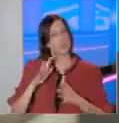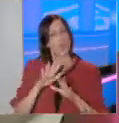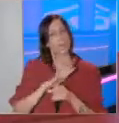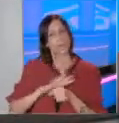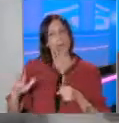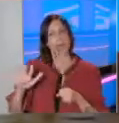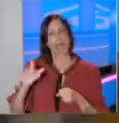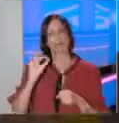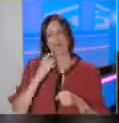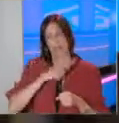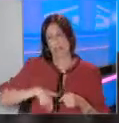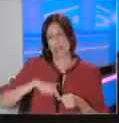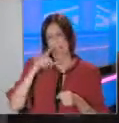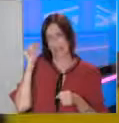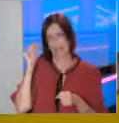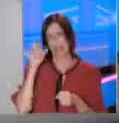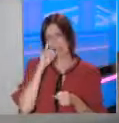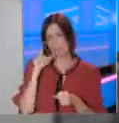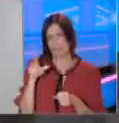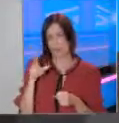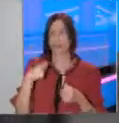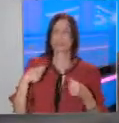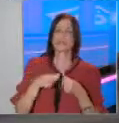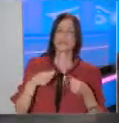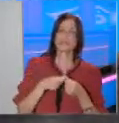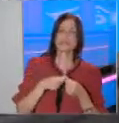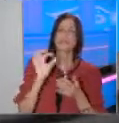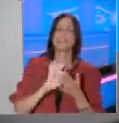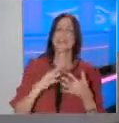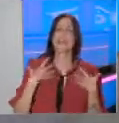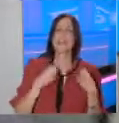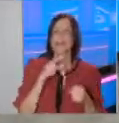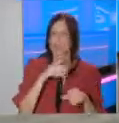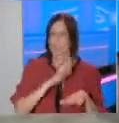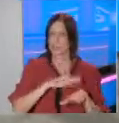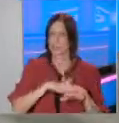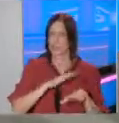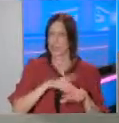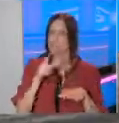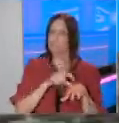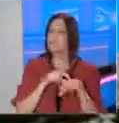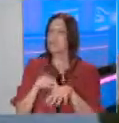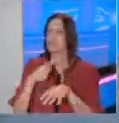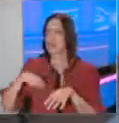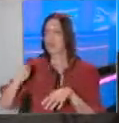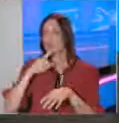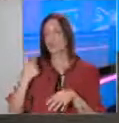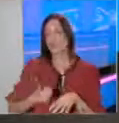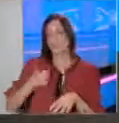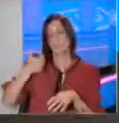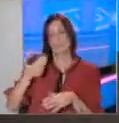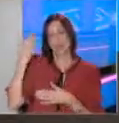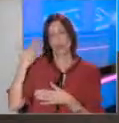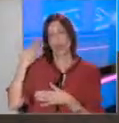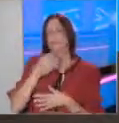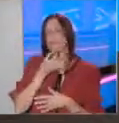בין הרשות, כמובן, עיריית תל אביב יפו, לבין משרד הבריאות, שהוא הגוף המקצועי, שמנחה אותנו בפיקוד העורף. כי אם איני